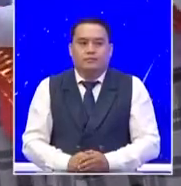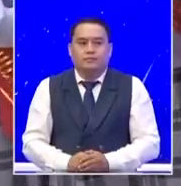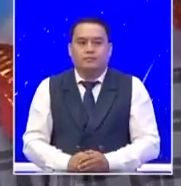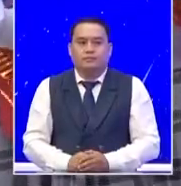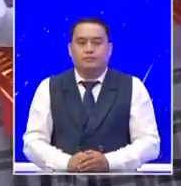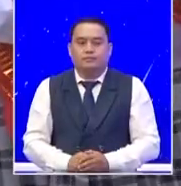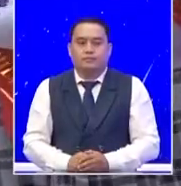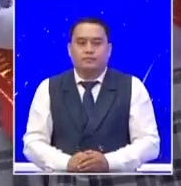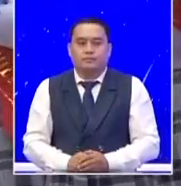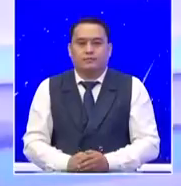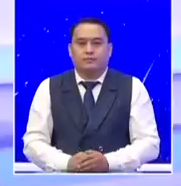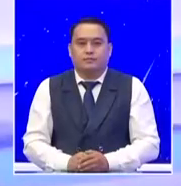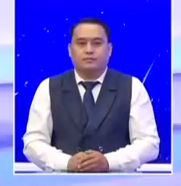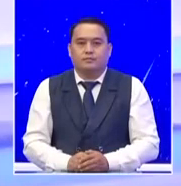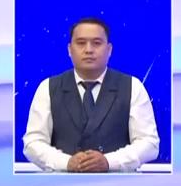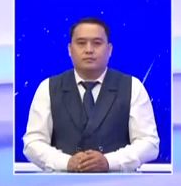ЖТСУ, Талдыкурган.